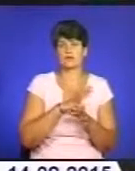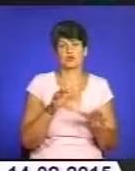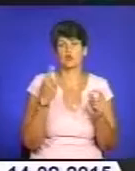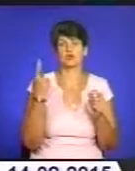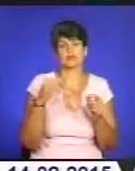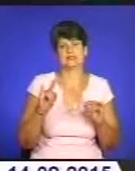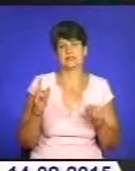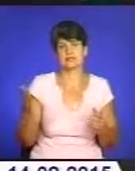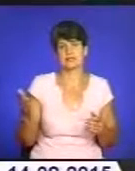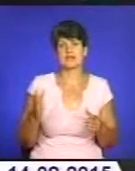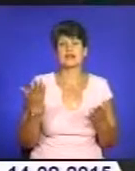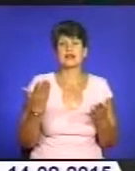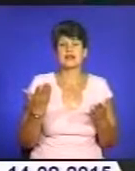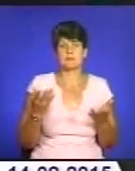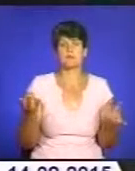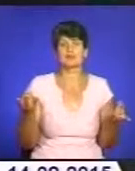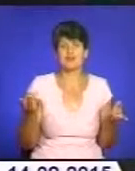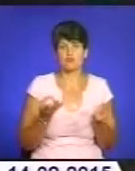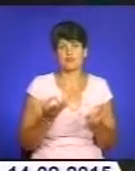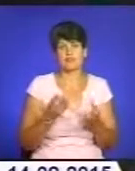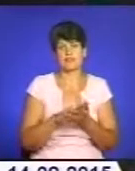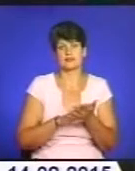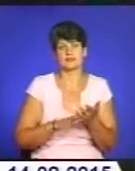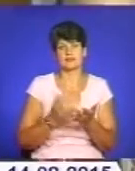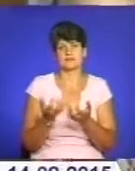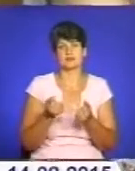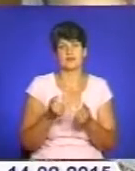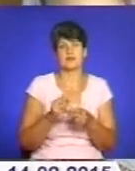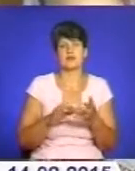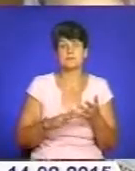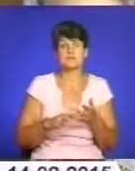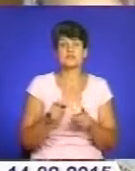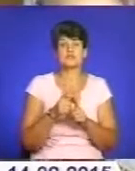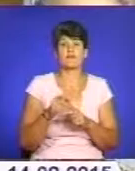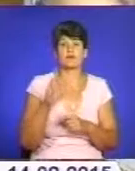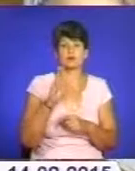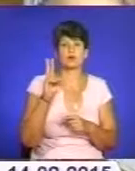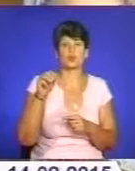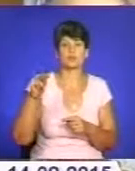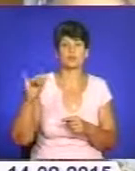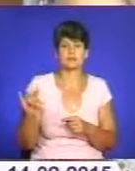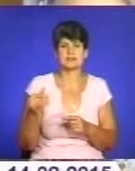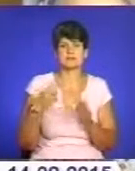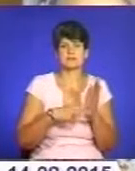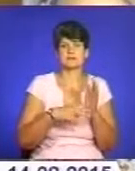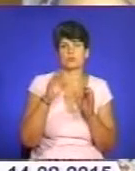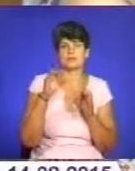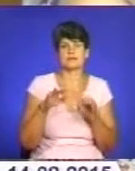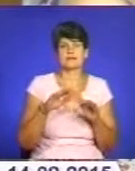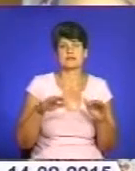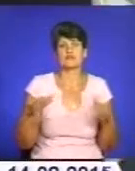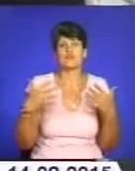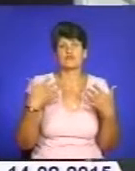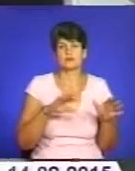дитини, яка би потребувала далі забору аналізу. За словами Володимира Кучми, майже 70% дітей уже